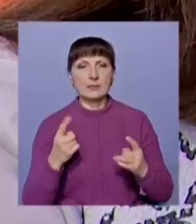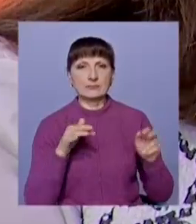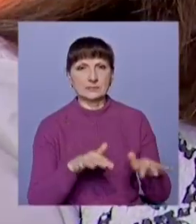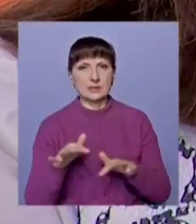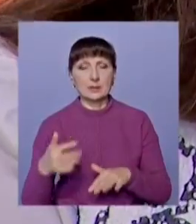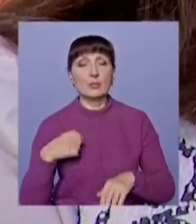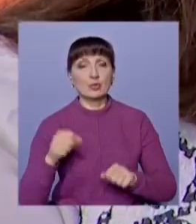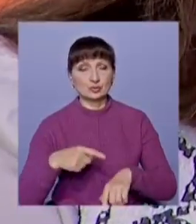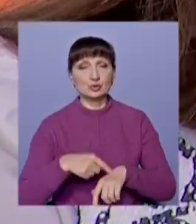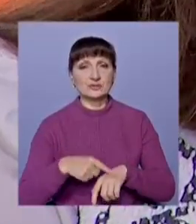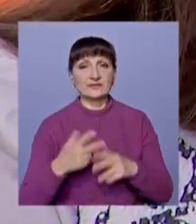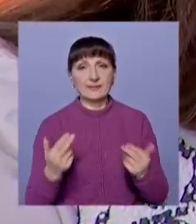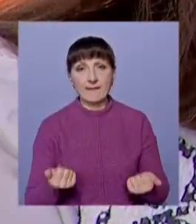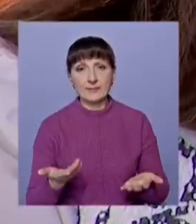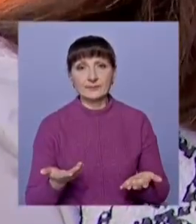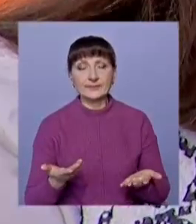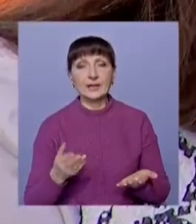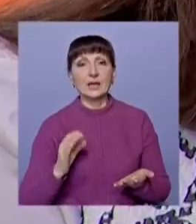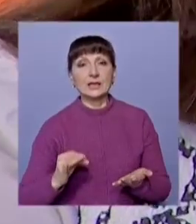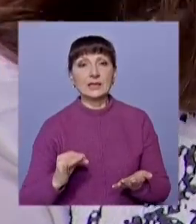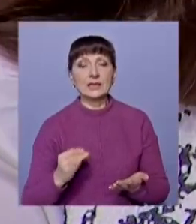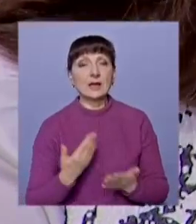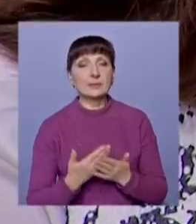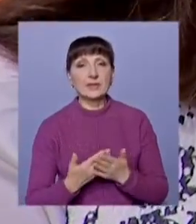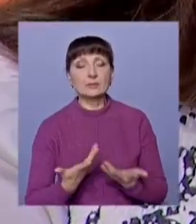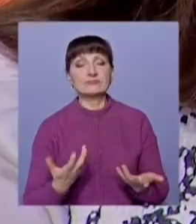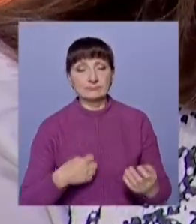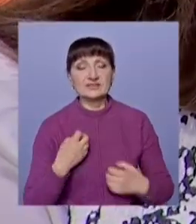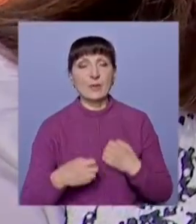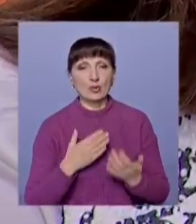можем чувствовать. И вот это вот, ну, как минимум настораживает.